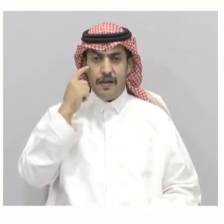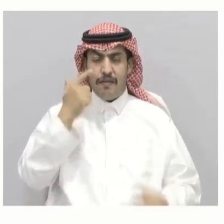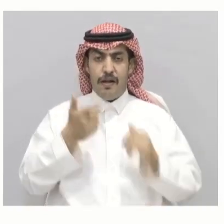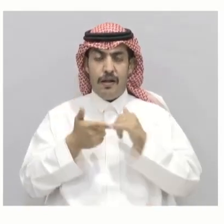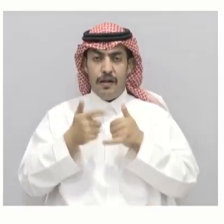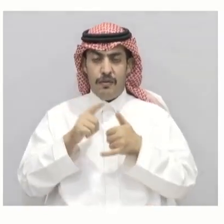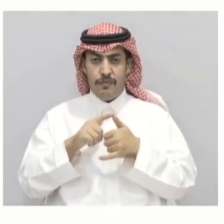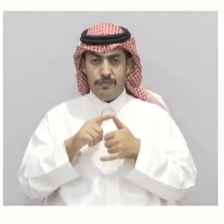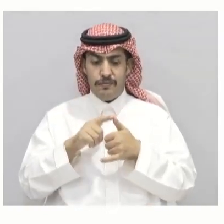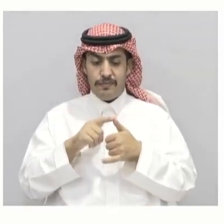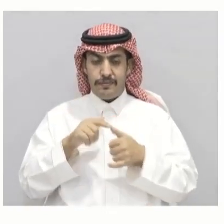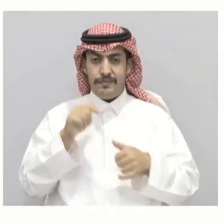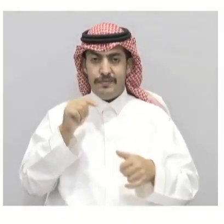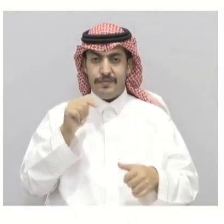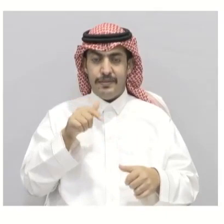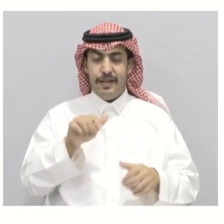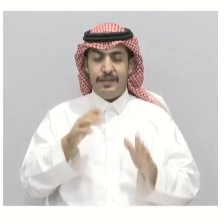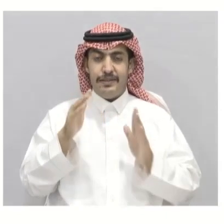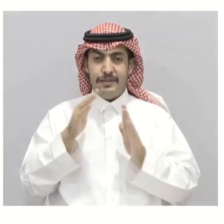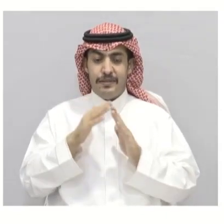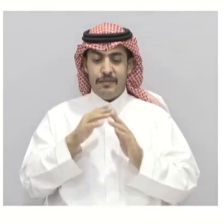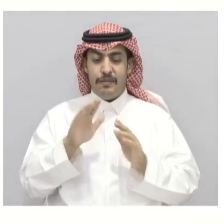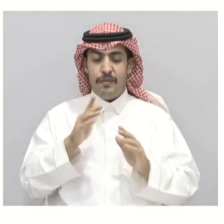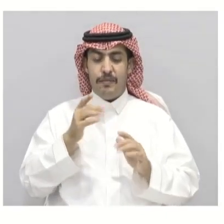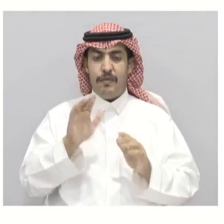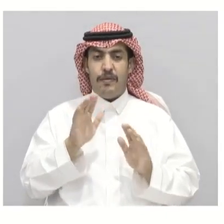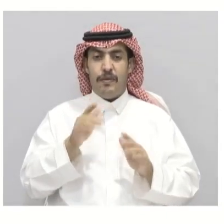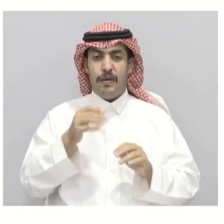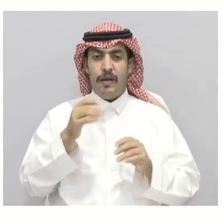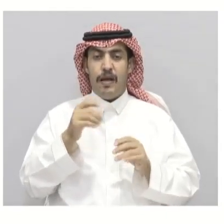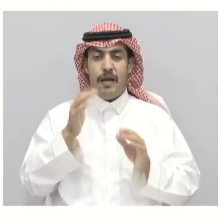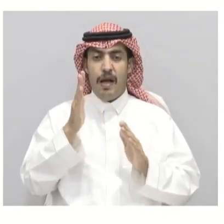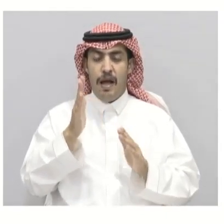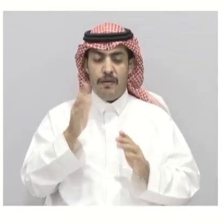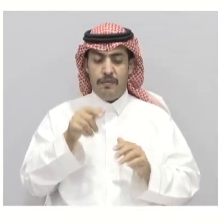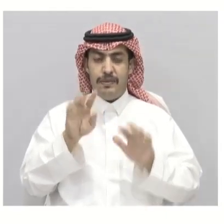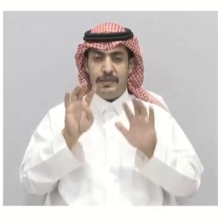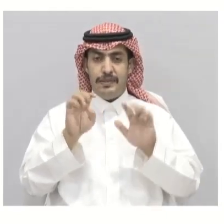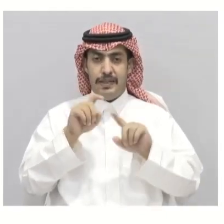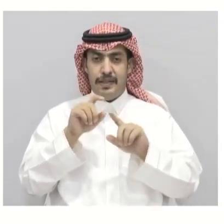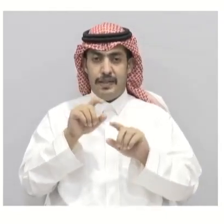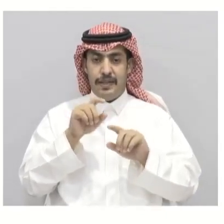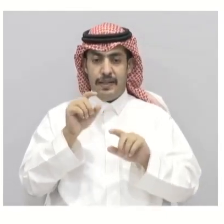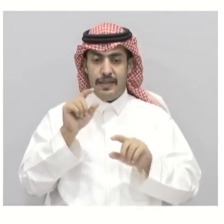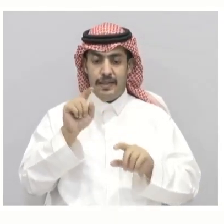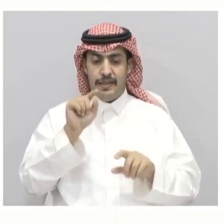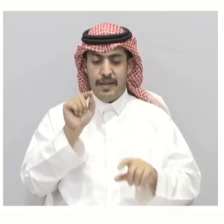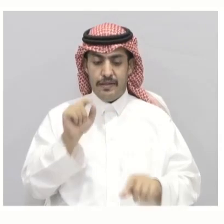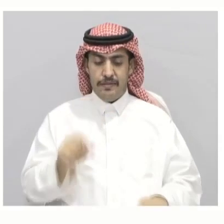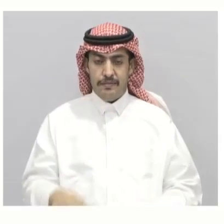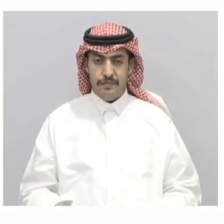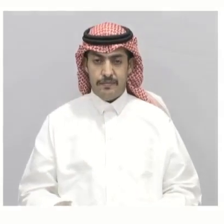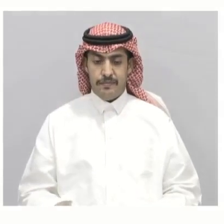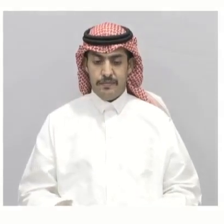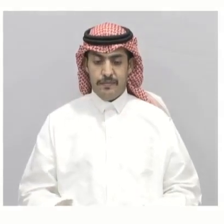مباشره ان هذه الزاويه قائمه وقياسها 90 درجه ونرى ايضا